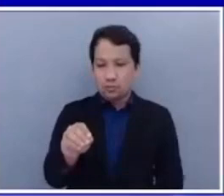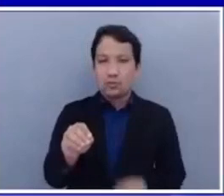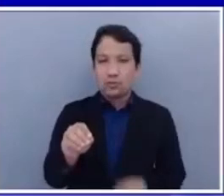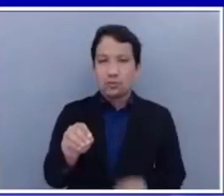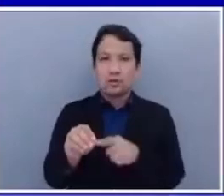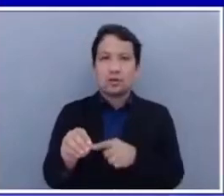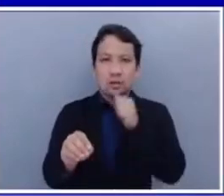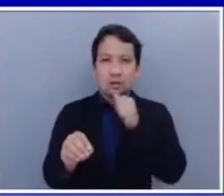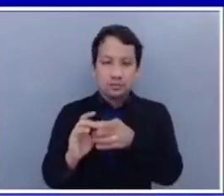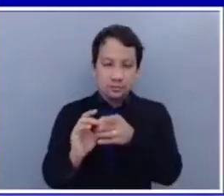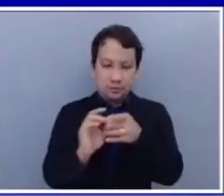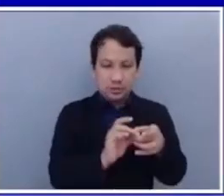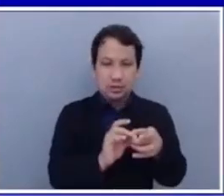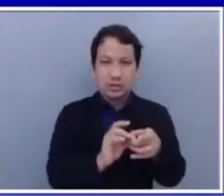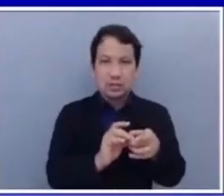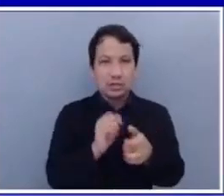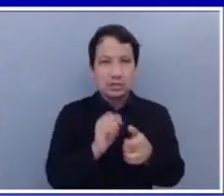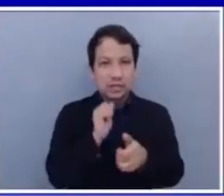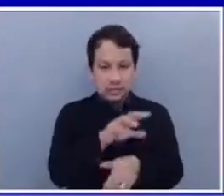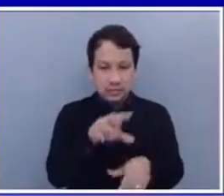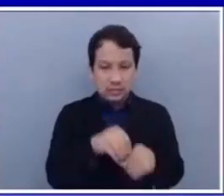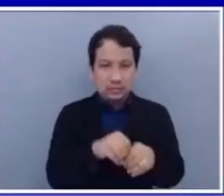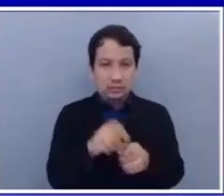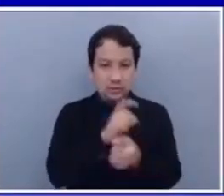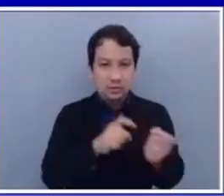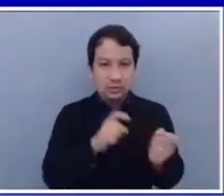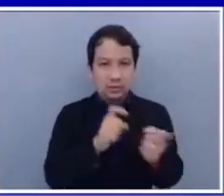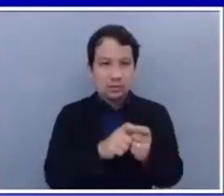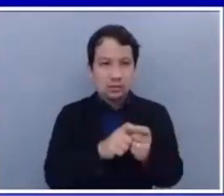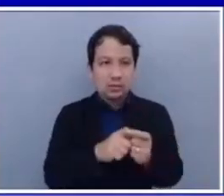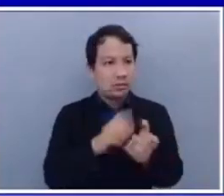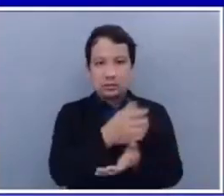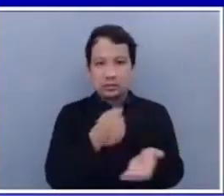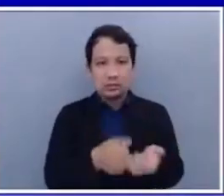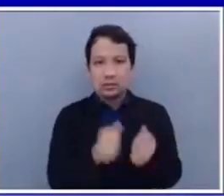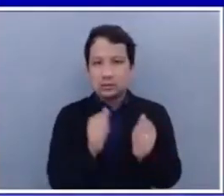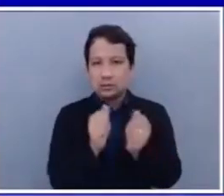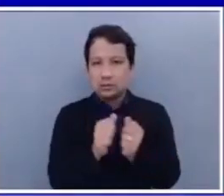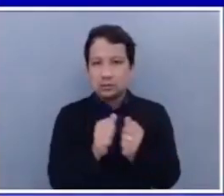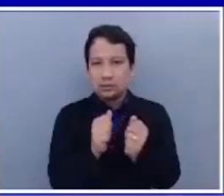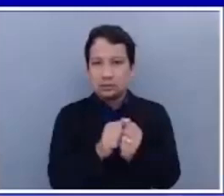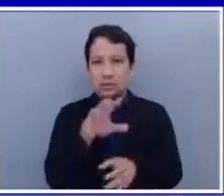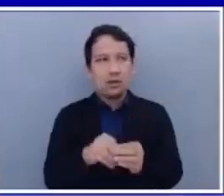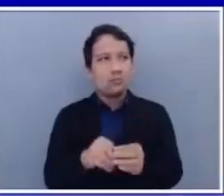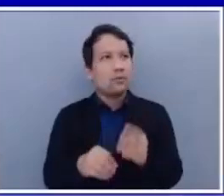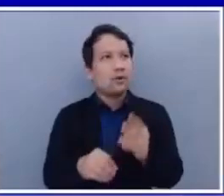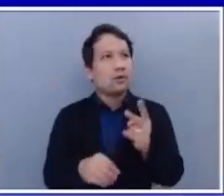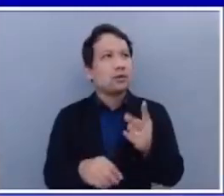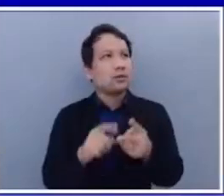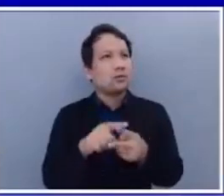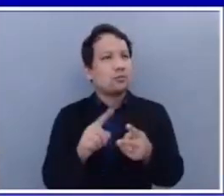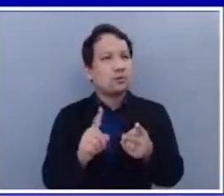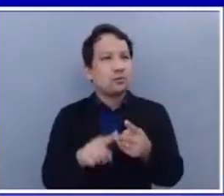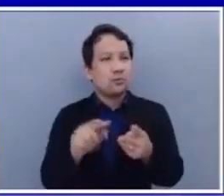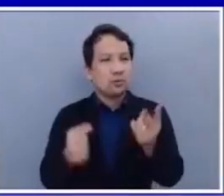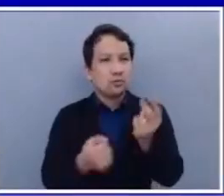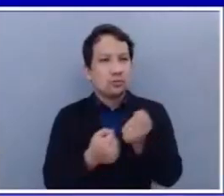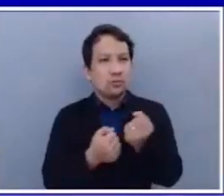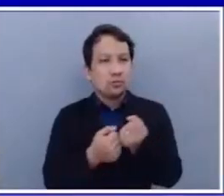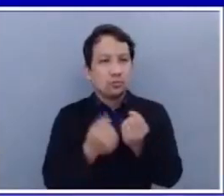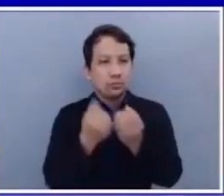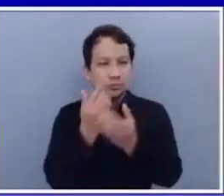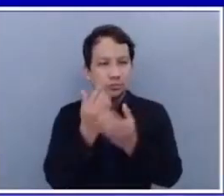as a specific item, ano? Pero dalawang pinanggagalingan niya na parang